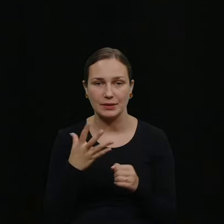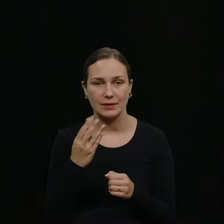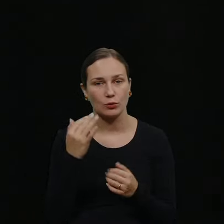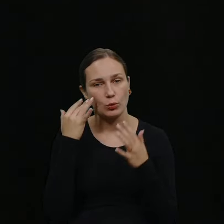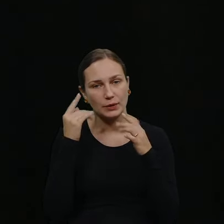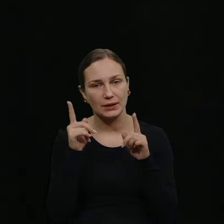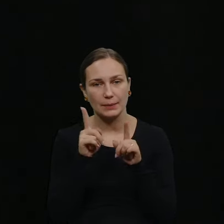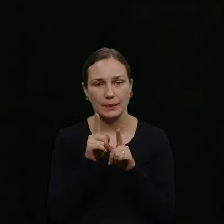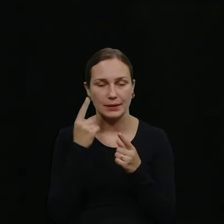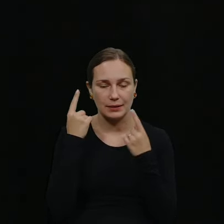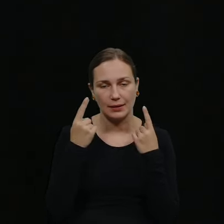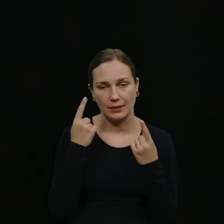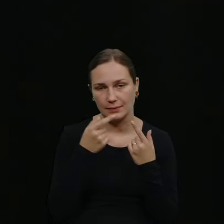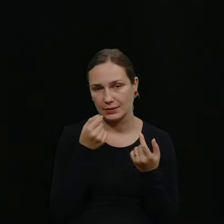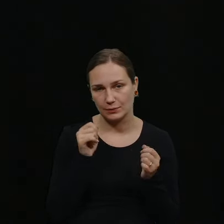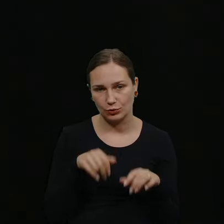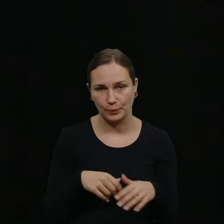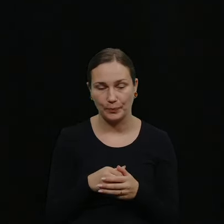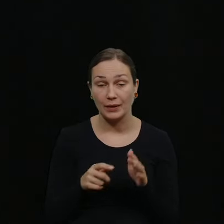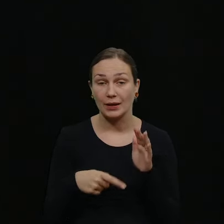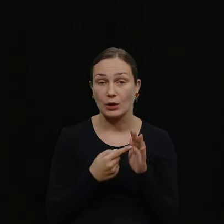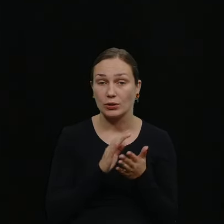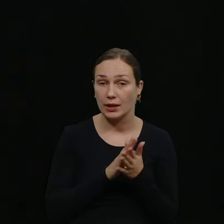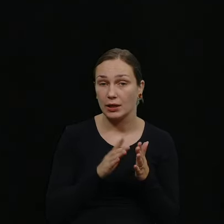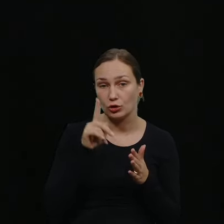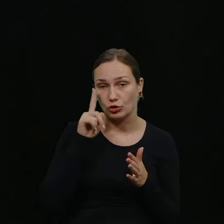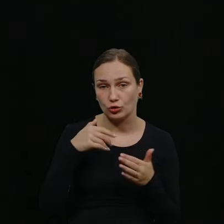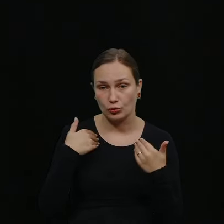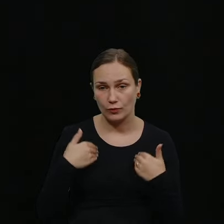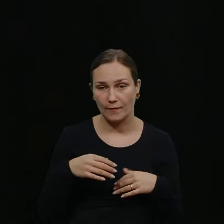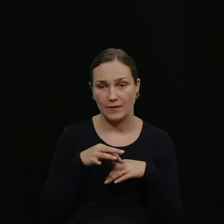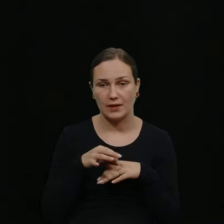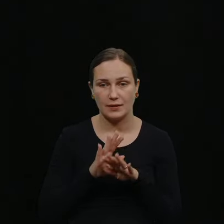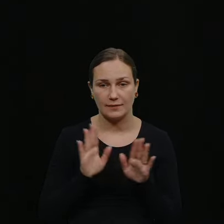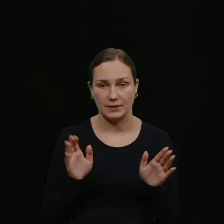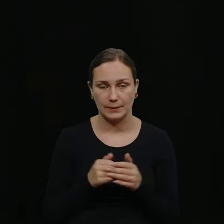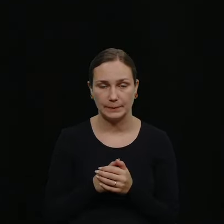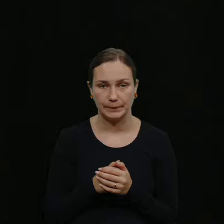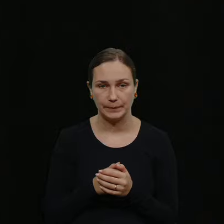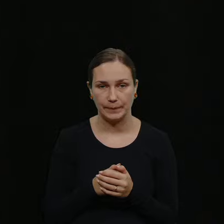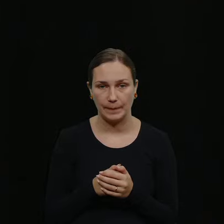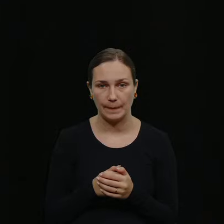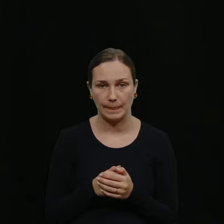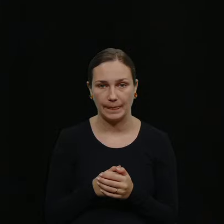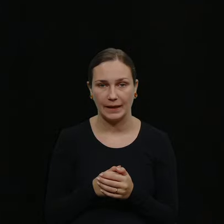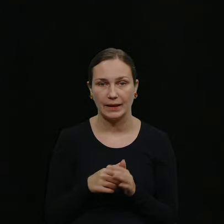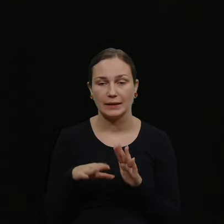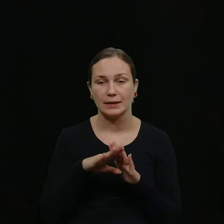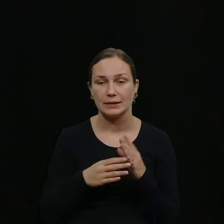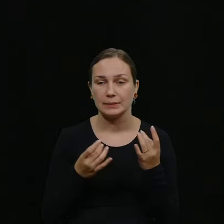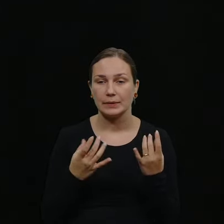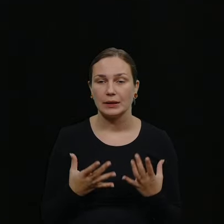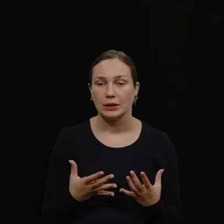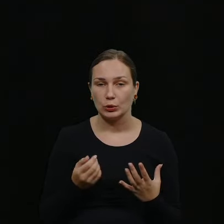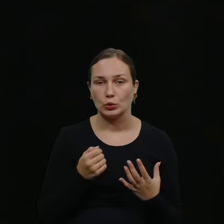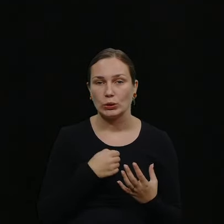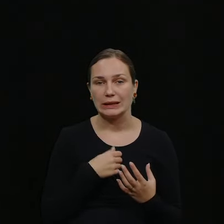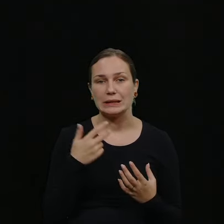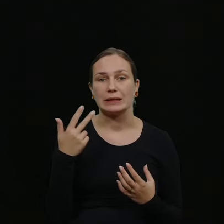išsakyti savo nuomonę ir idėjas. Klausimus laidos dalyviams rengia ir žino tik šios laidos vedėja. Debatų taisyklės paprastos,